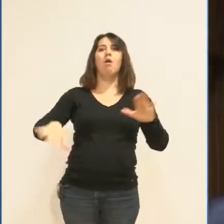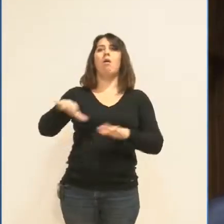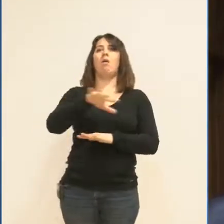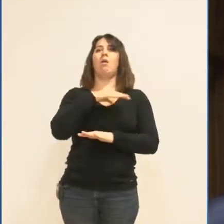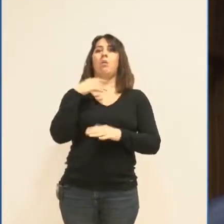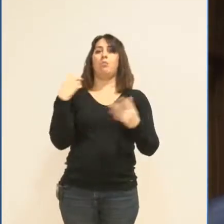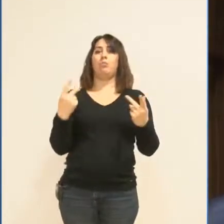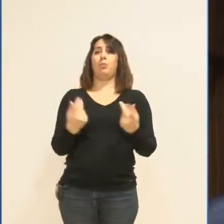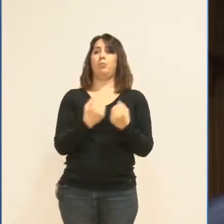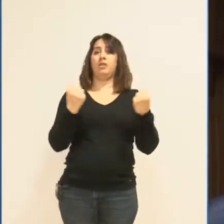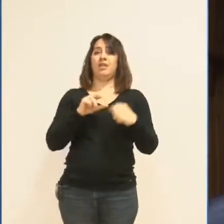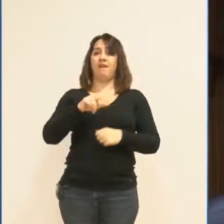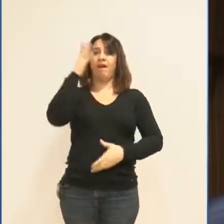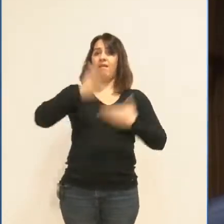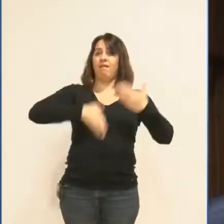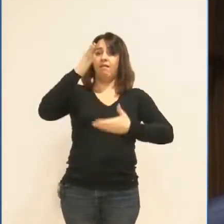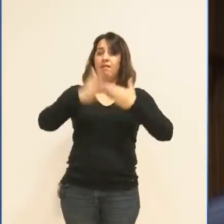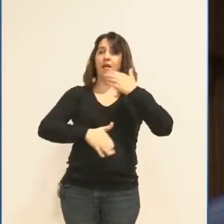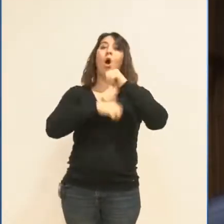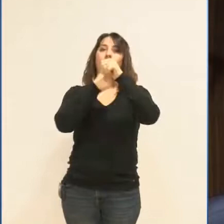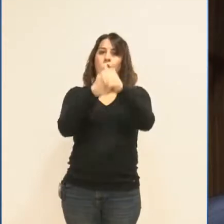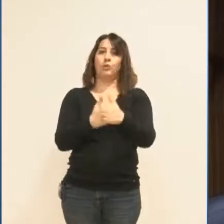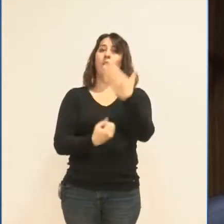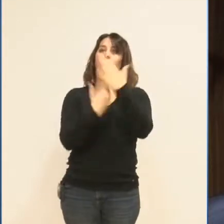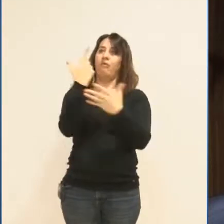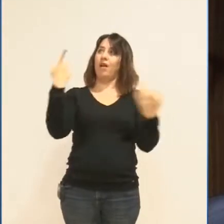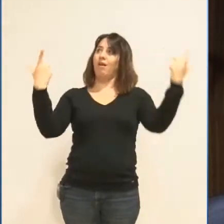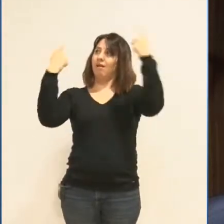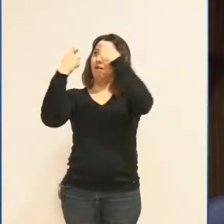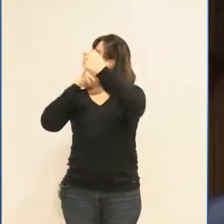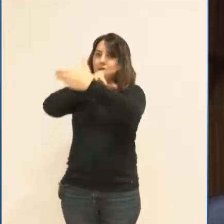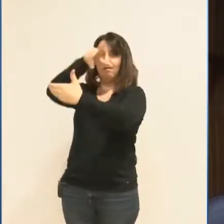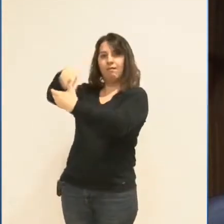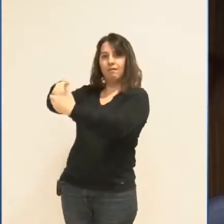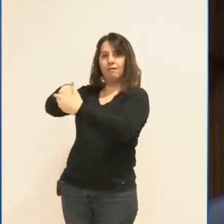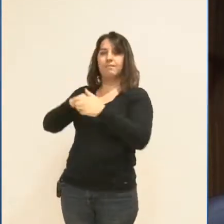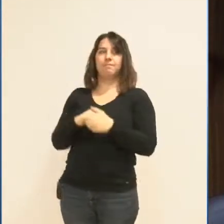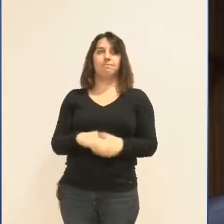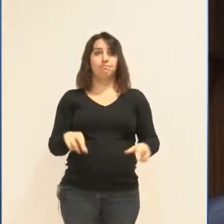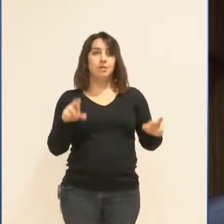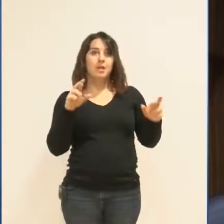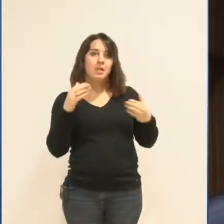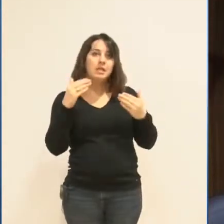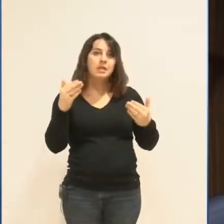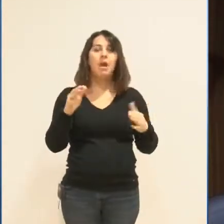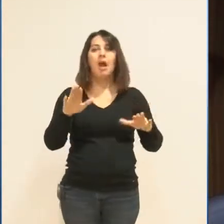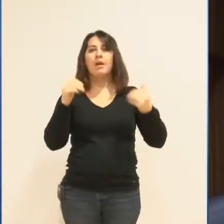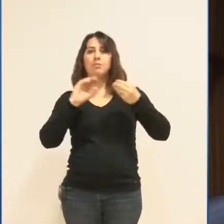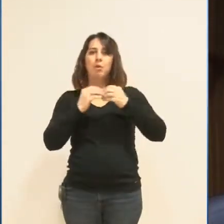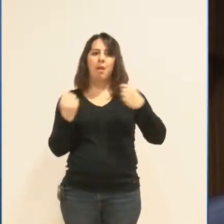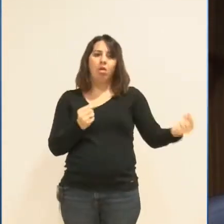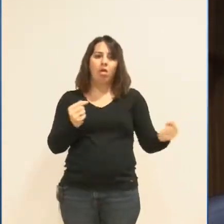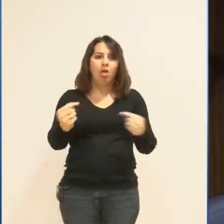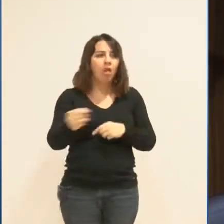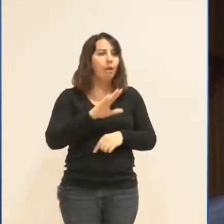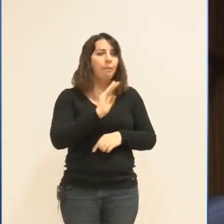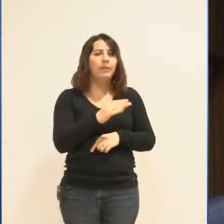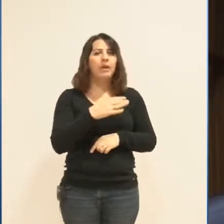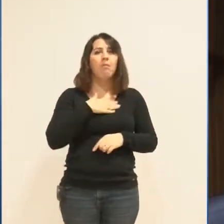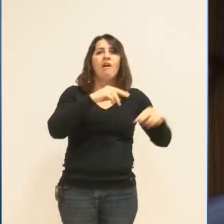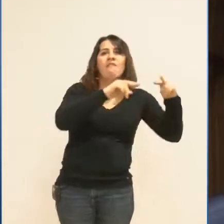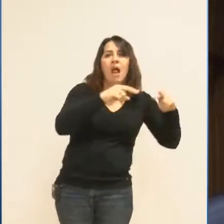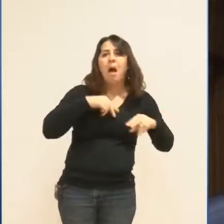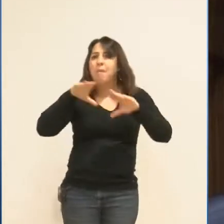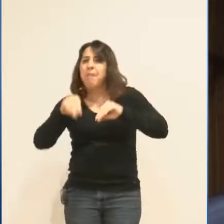arriveront prochainement à échéance puissent s'inscrire dans cette nouvelle directive. Cela nous permettra, j'espère, d'éviter des conflits territoires, des querelles de clochers,